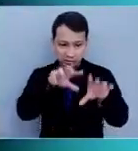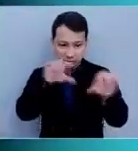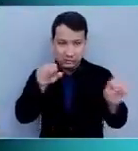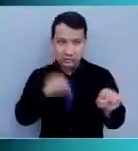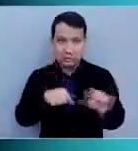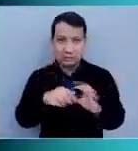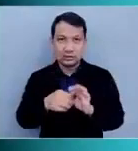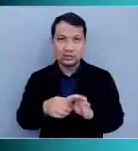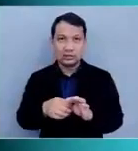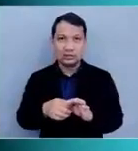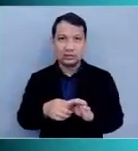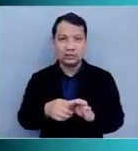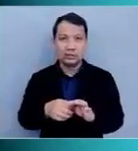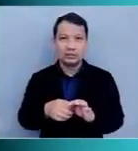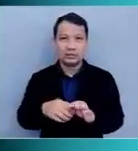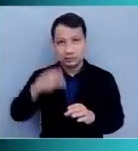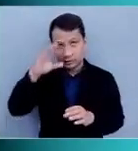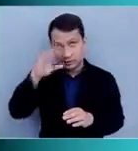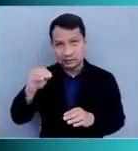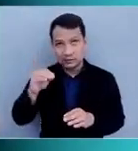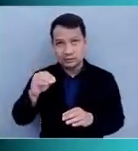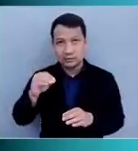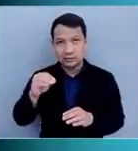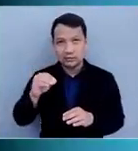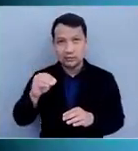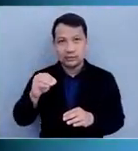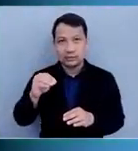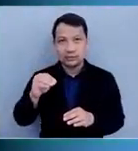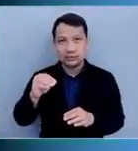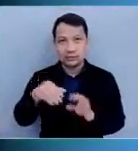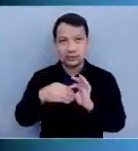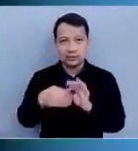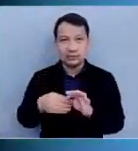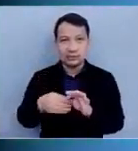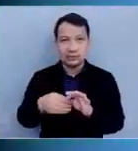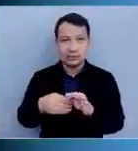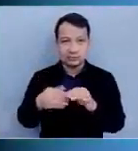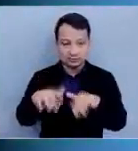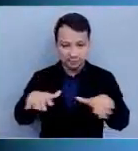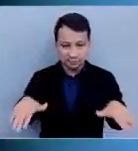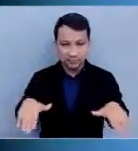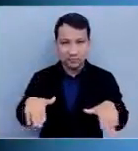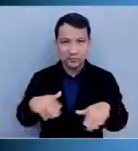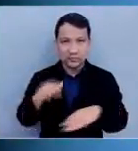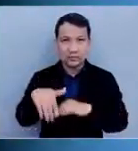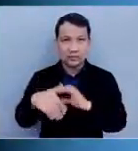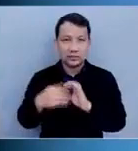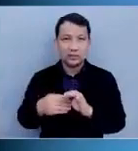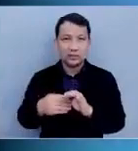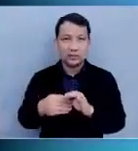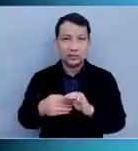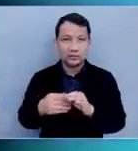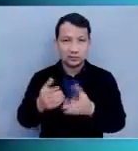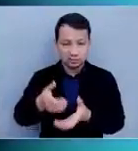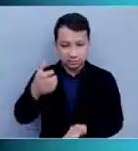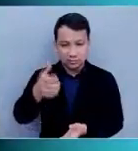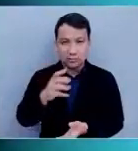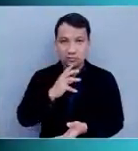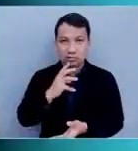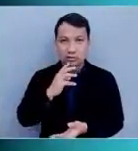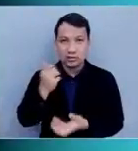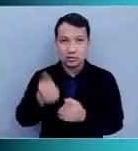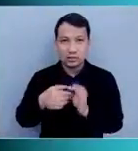ginawang pambabalahura ng ilang lalaking nagrenta sa naturang resort. Mapalamesa, upuan, mga bote, pati ang water